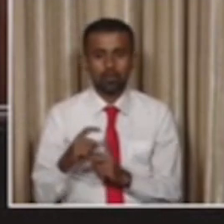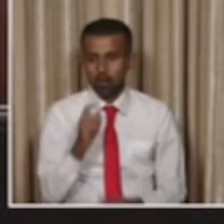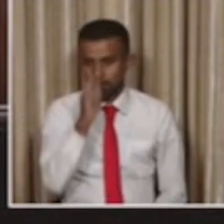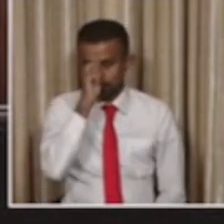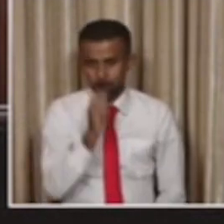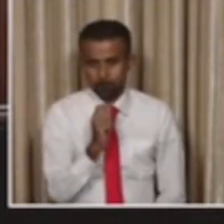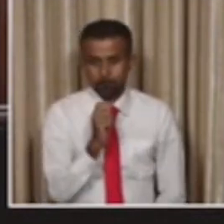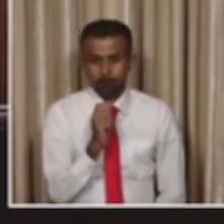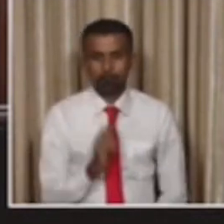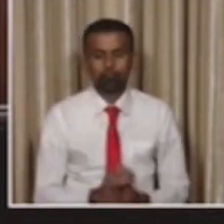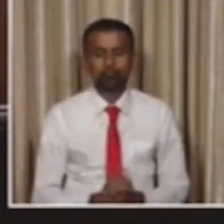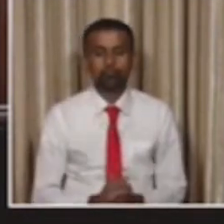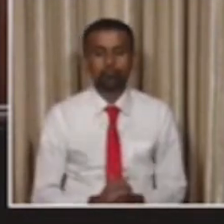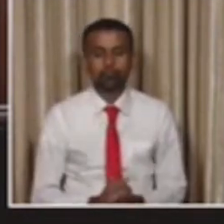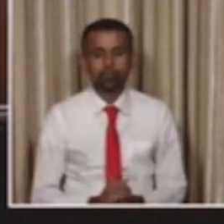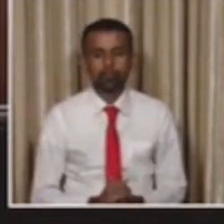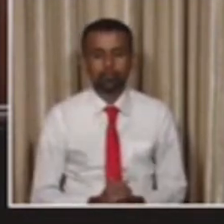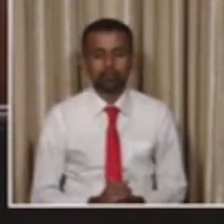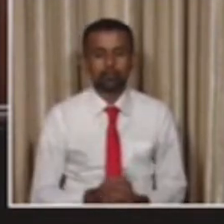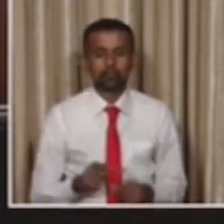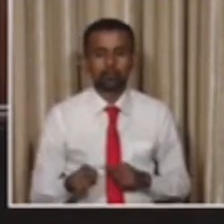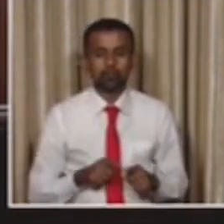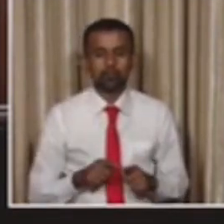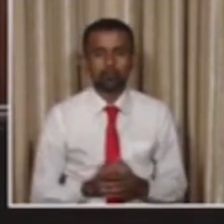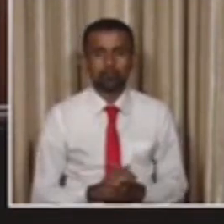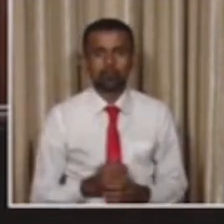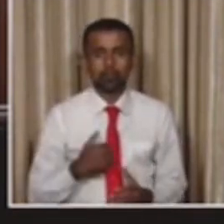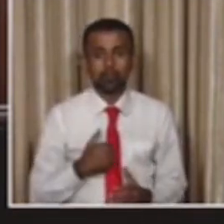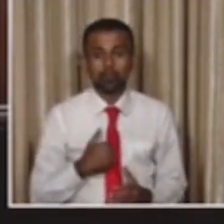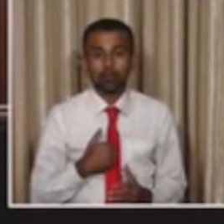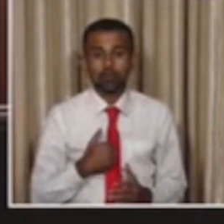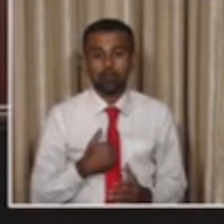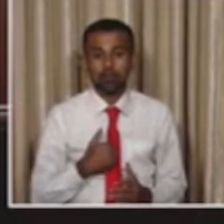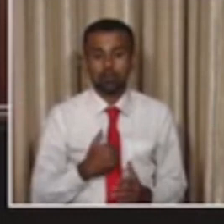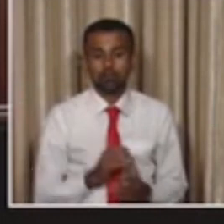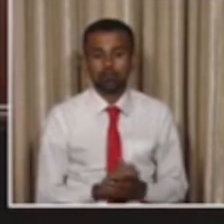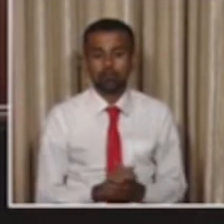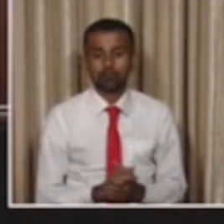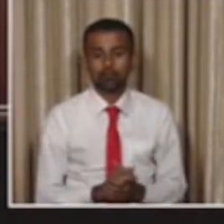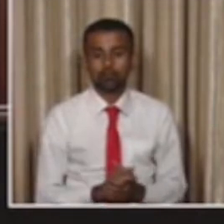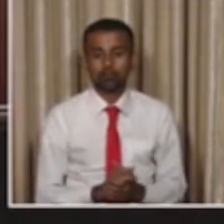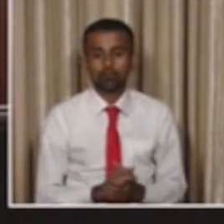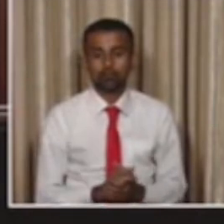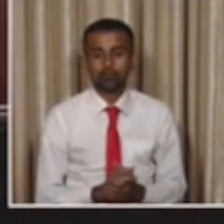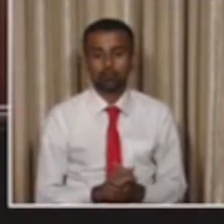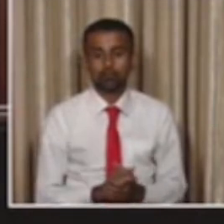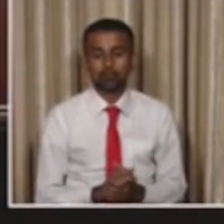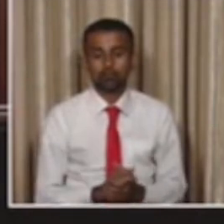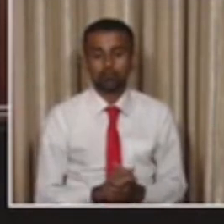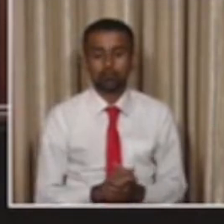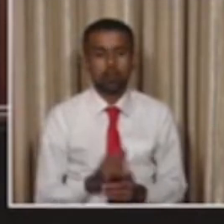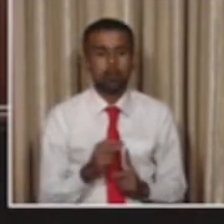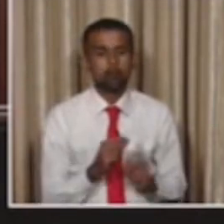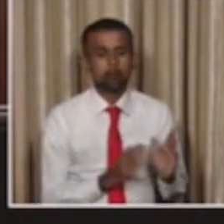දේශීය ක්‍රමන්තුමා? ධනාගතුමනි, මෙවැනි අපේ ගරුවක ලක්ෂ්මන් ගිරිය ගරුවක